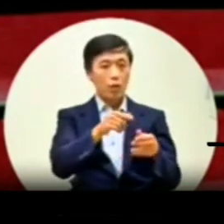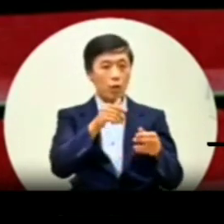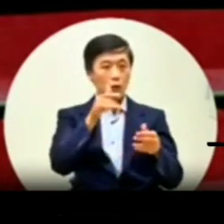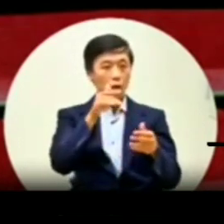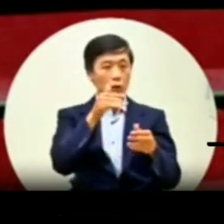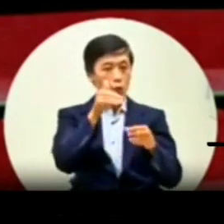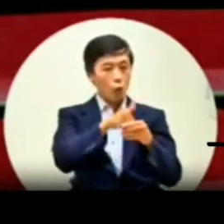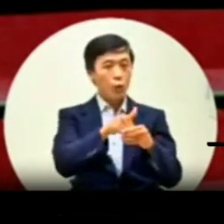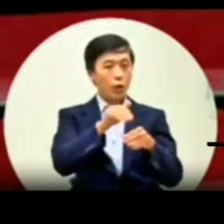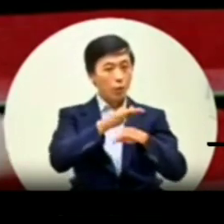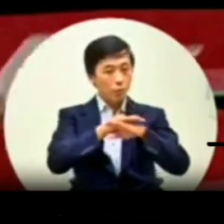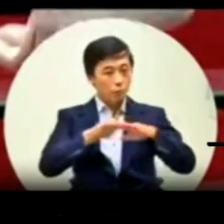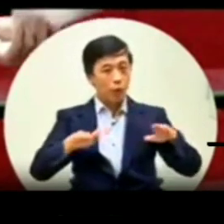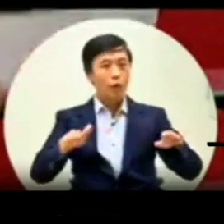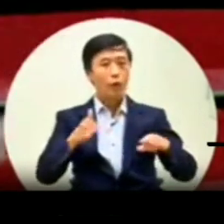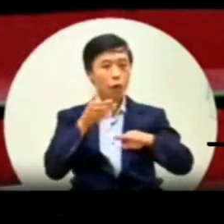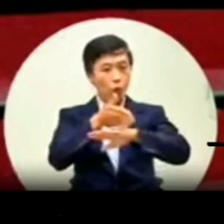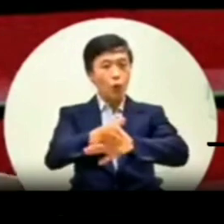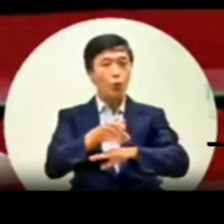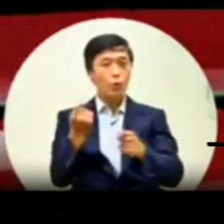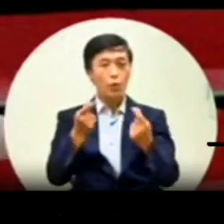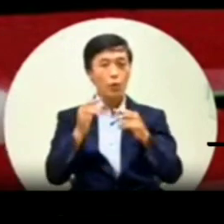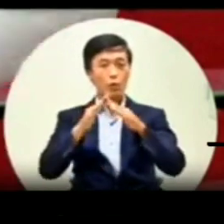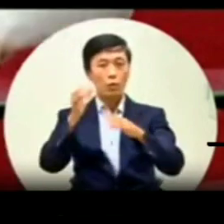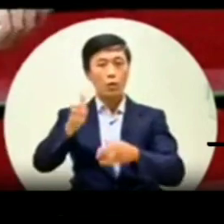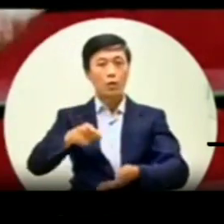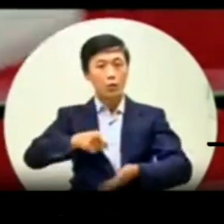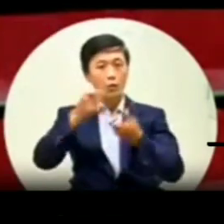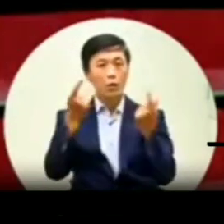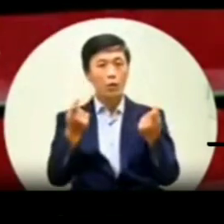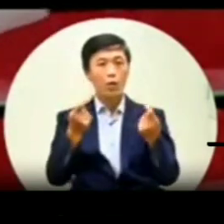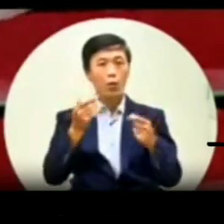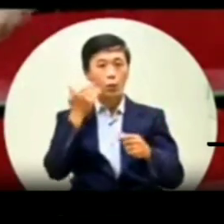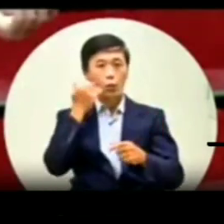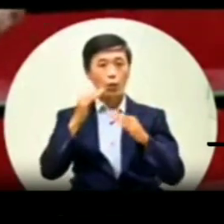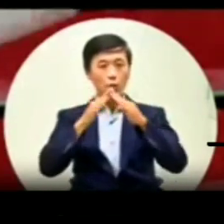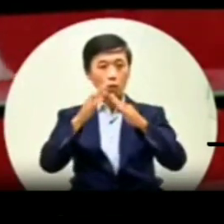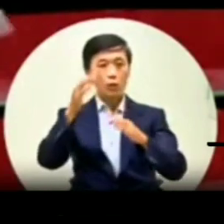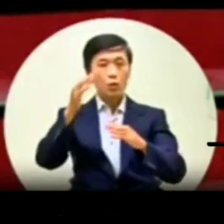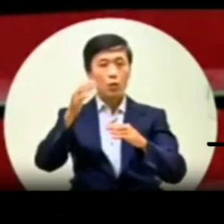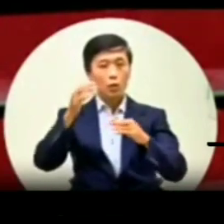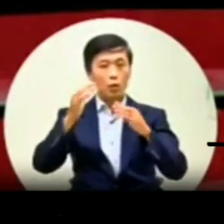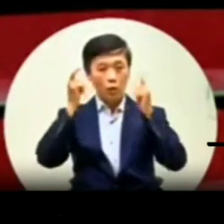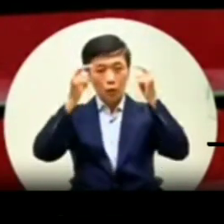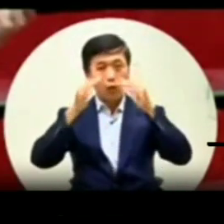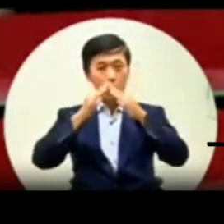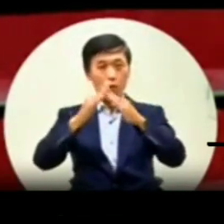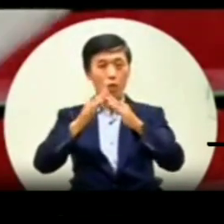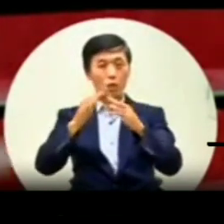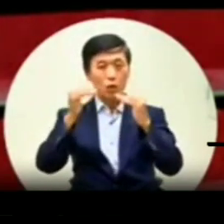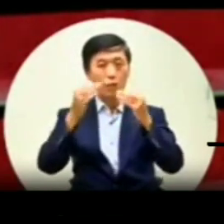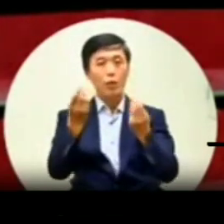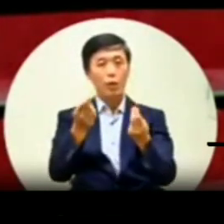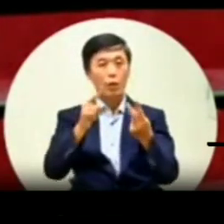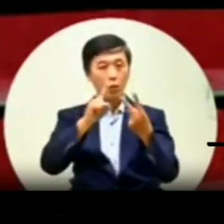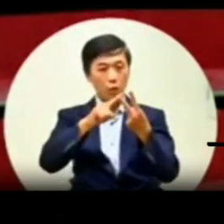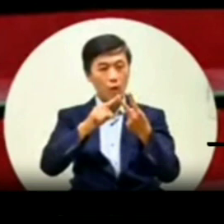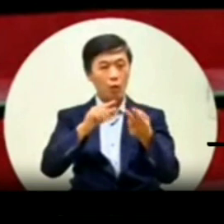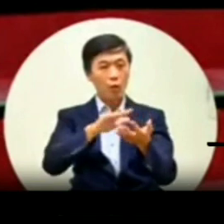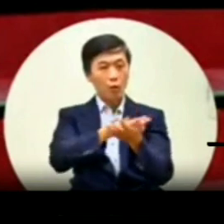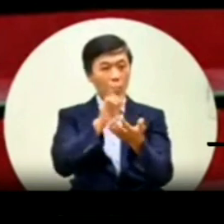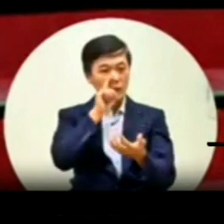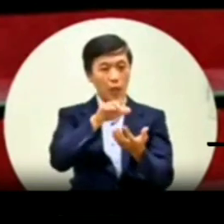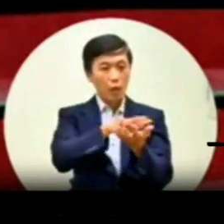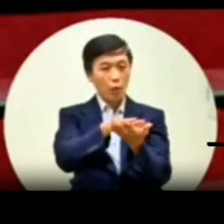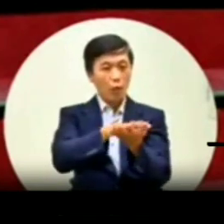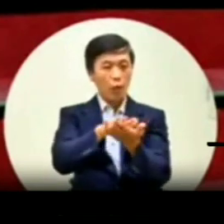才是我们要的啊。就像市长讲的，如果高雄不礼貌，高雄如果脏乱，高雄如果秩序不好，谁要来